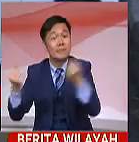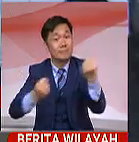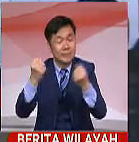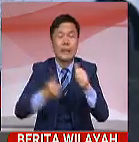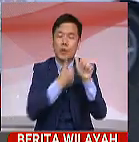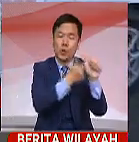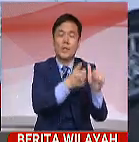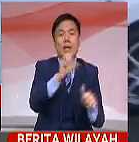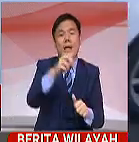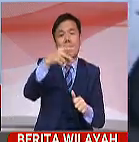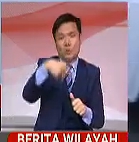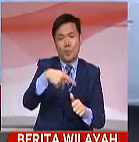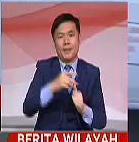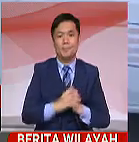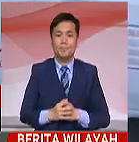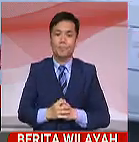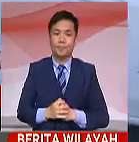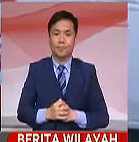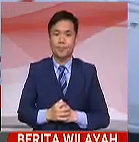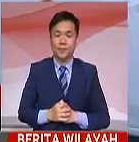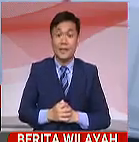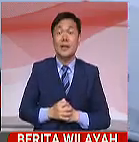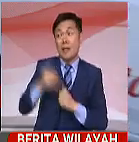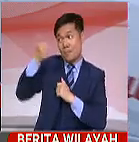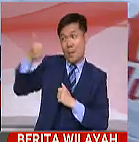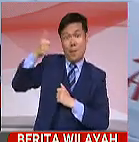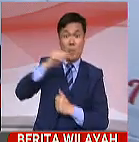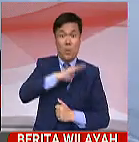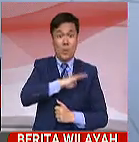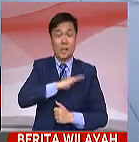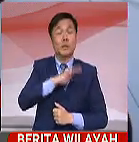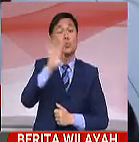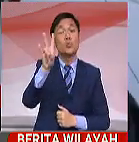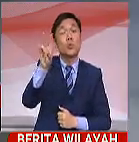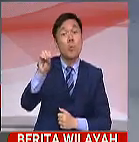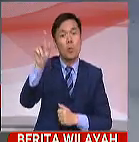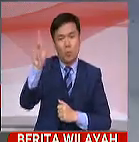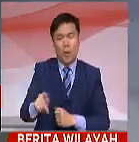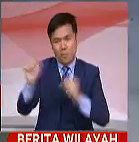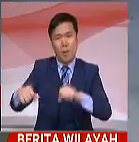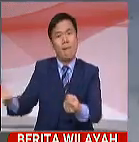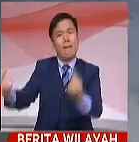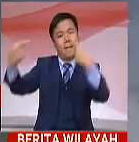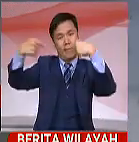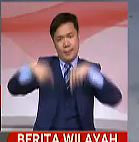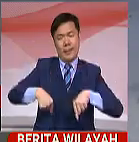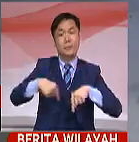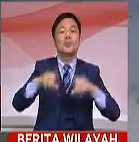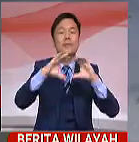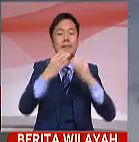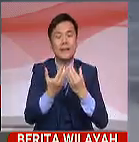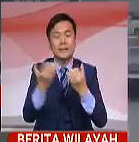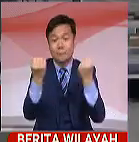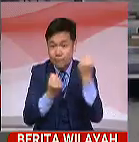operasi standard SOP ditetapkan. Katanya setiap hari hanya 70 calon sahaja dibenarkan mengikuti kelas